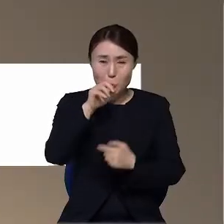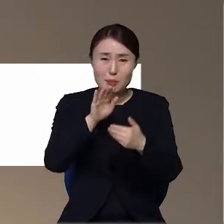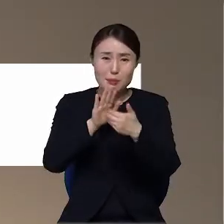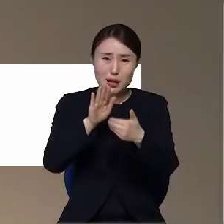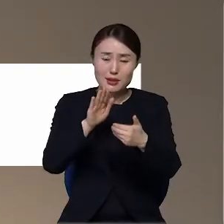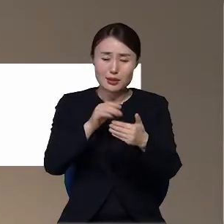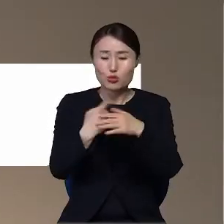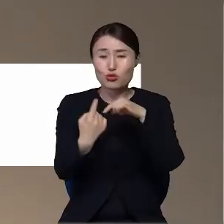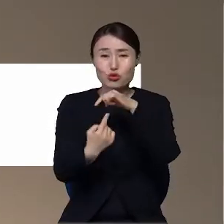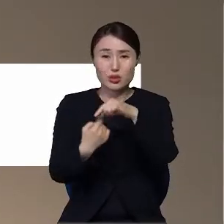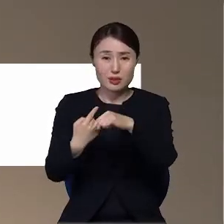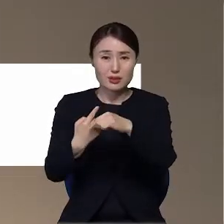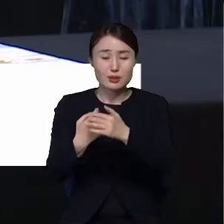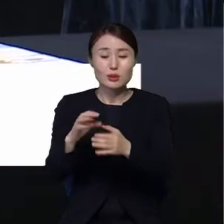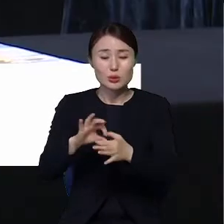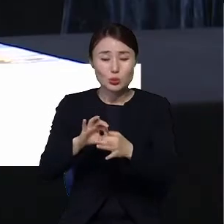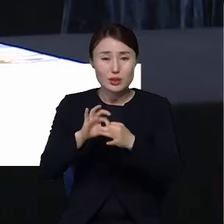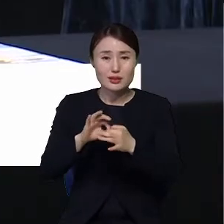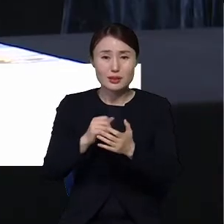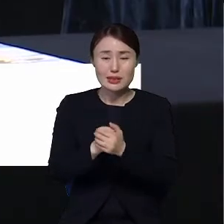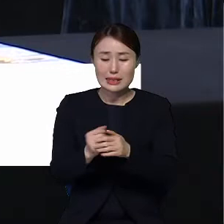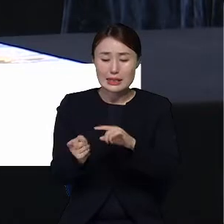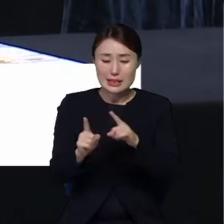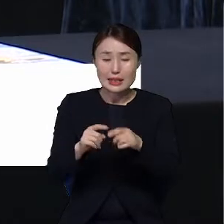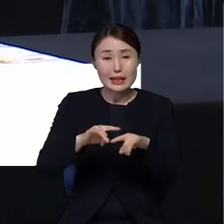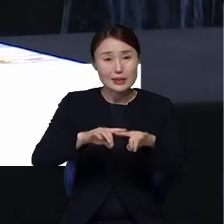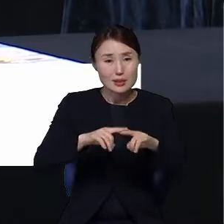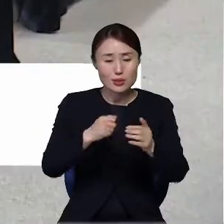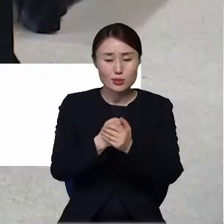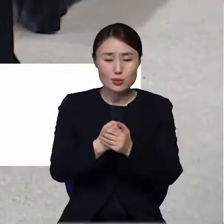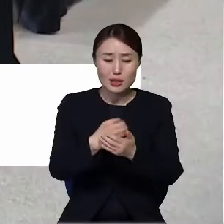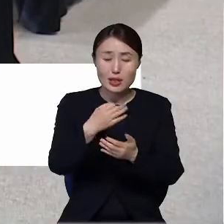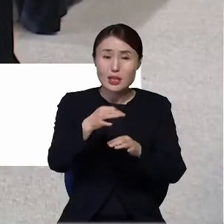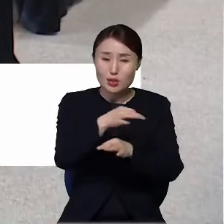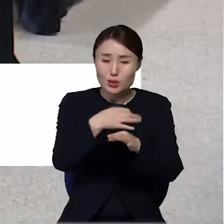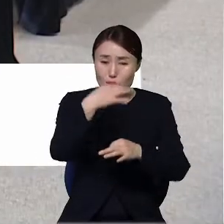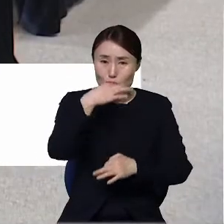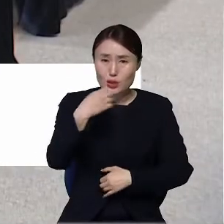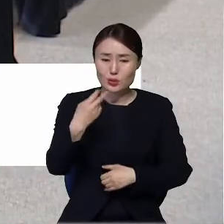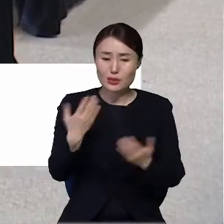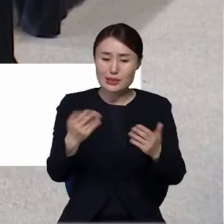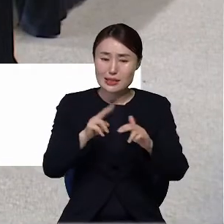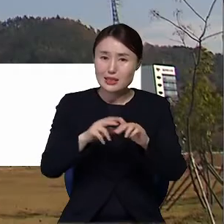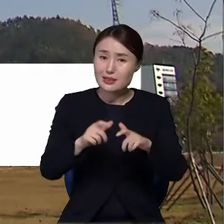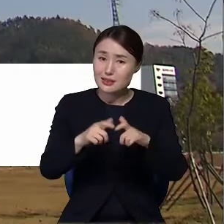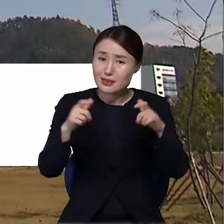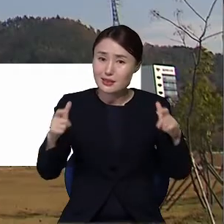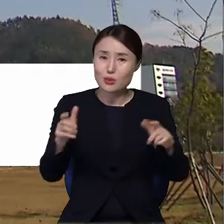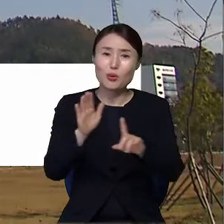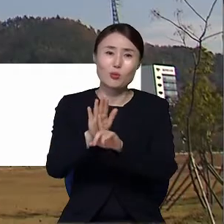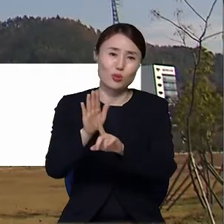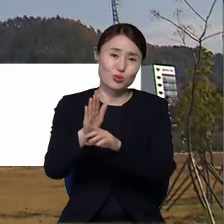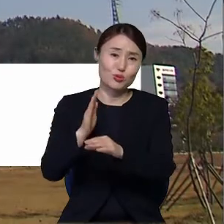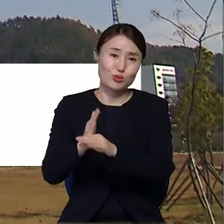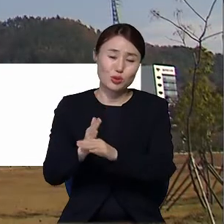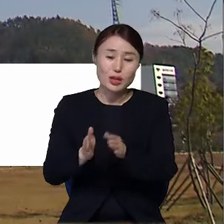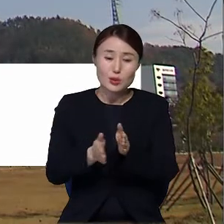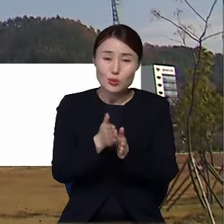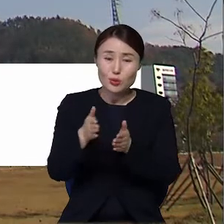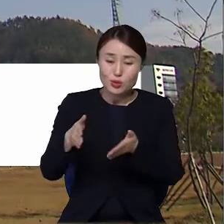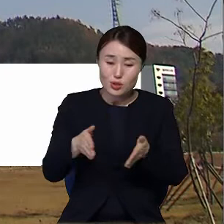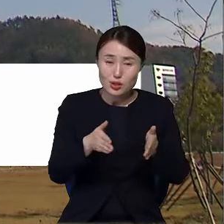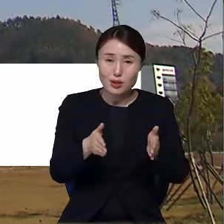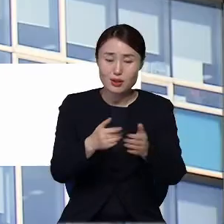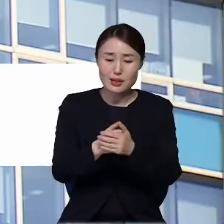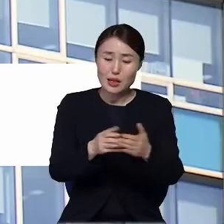운영해 재생에너지를 통한 경제성과 일자리 창출 등을 알리고 나섰습니다. 도청과 시군